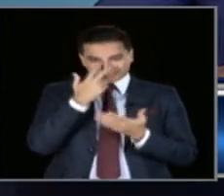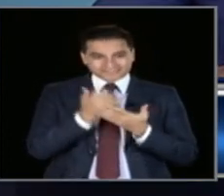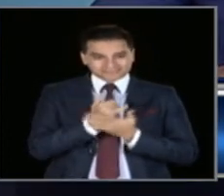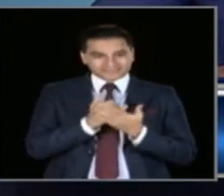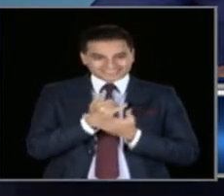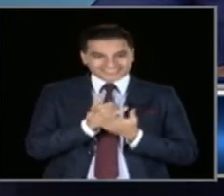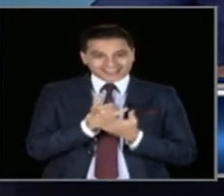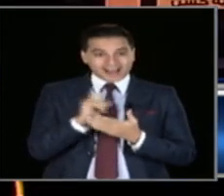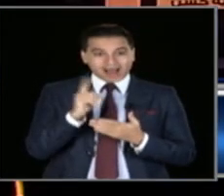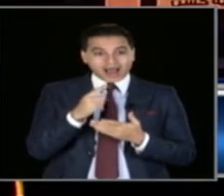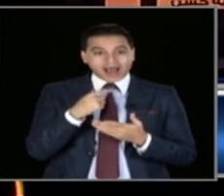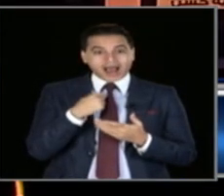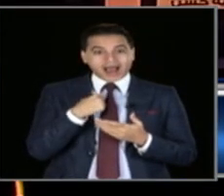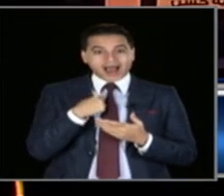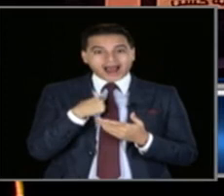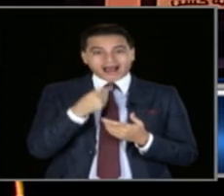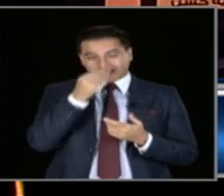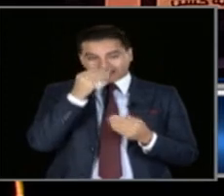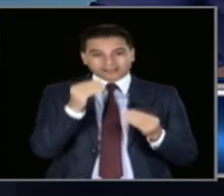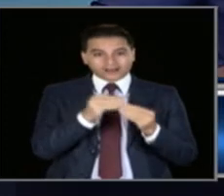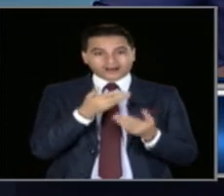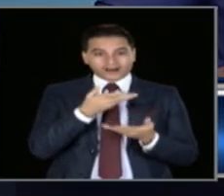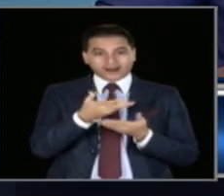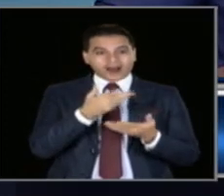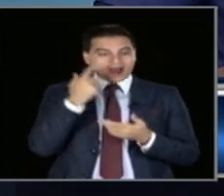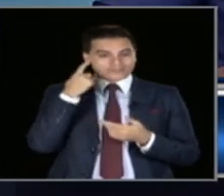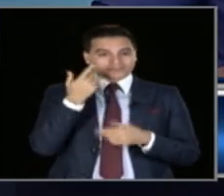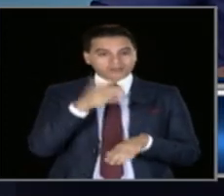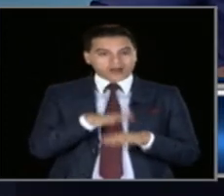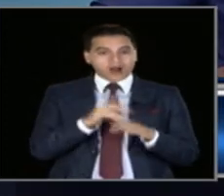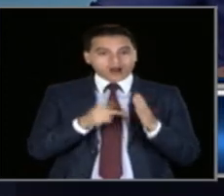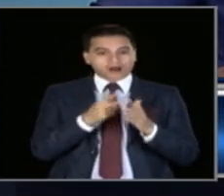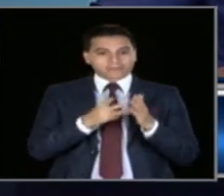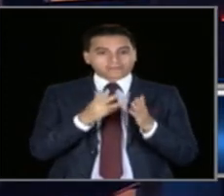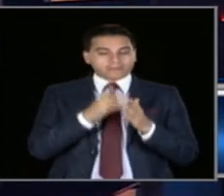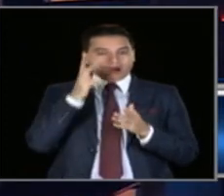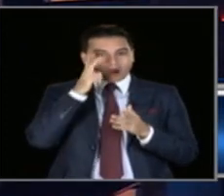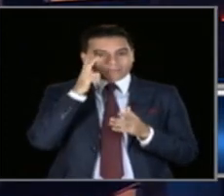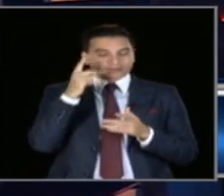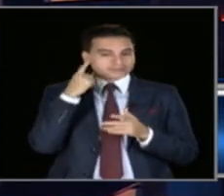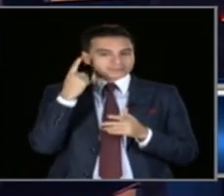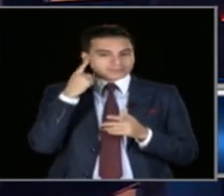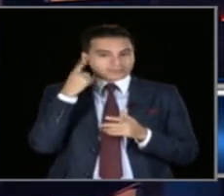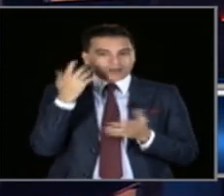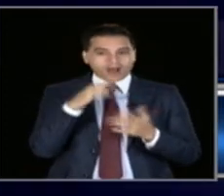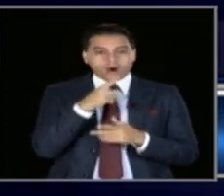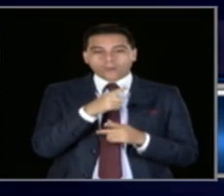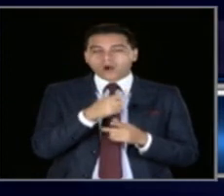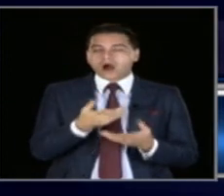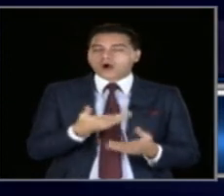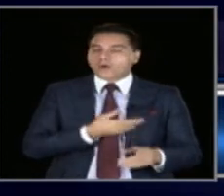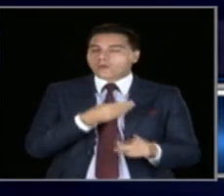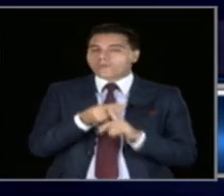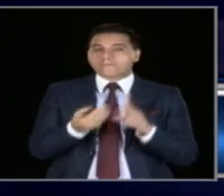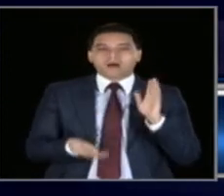وانتوا صغيرين؟ لا انا تعرفها منين يعني؟ سمعت عنها اكتر من مره في النصرات الاخبار. طبعا احمد